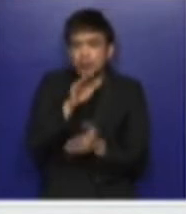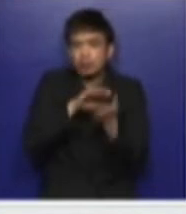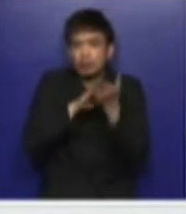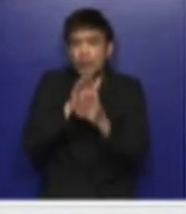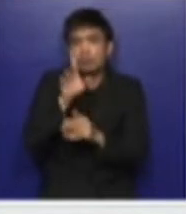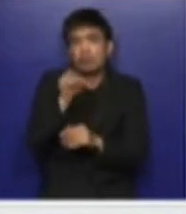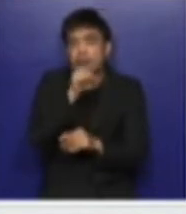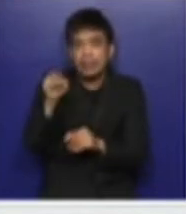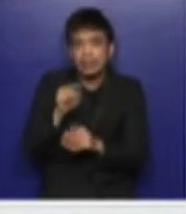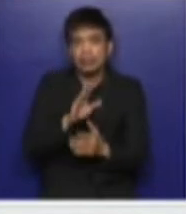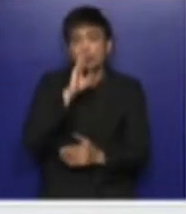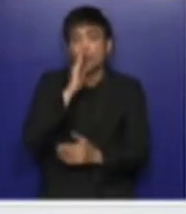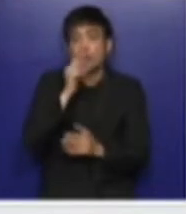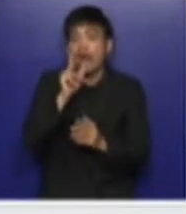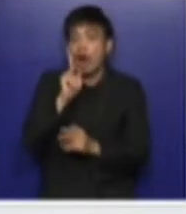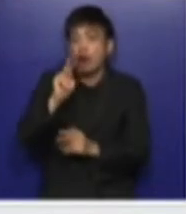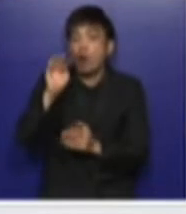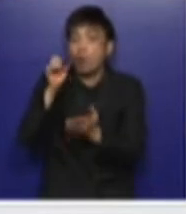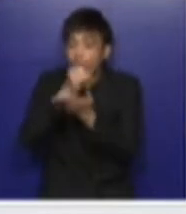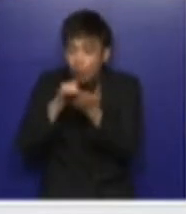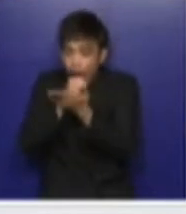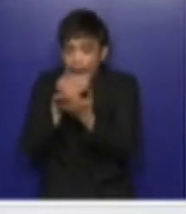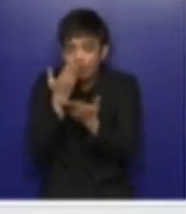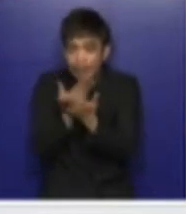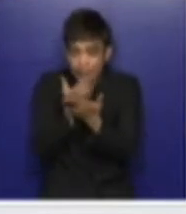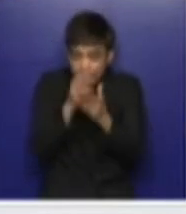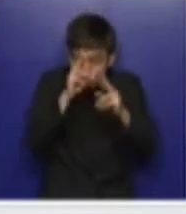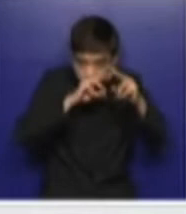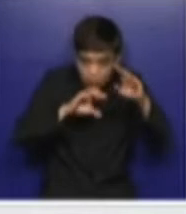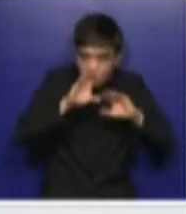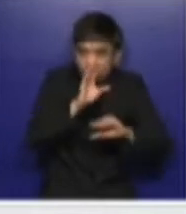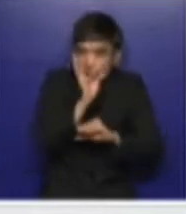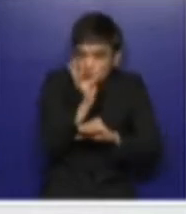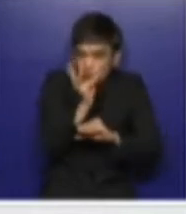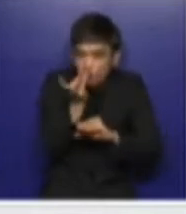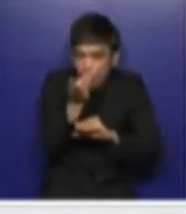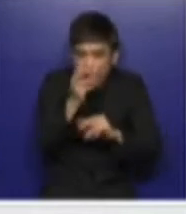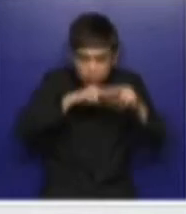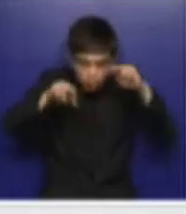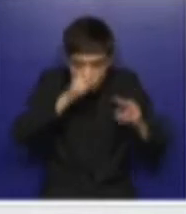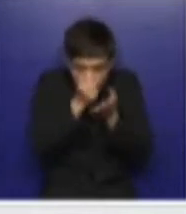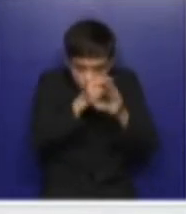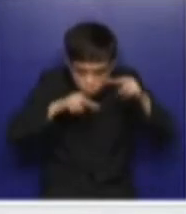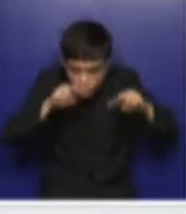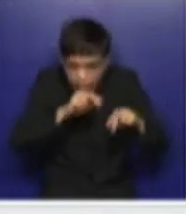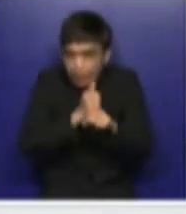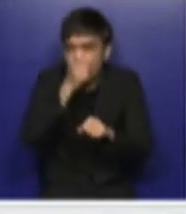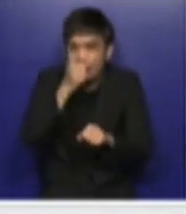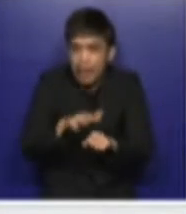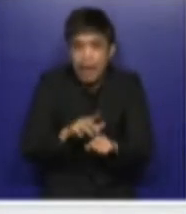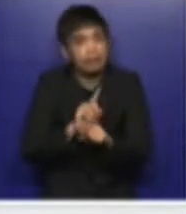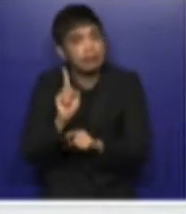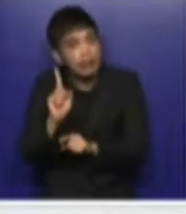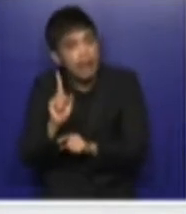ามารถดูแลสมบัติของชาติได้เป็นเพราะไม่มีงบประมาณหรือไม่มีความสามารถที่จะจัดสรรงบประมาณให้เกิดประสิทธิภาพสูงสุดกันแน่